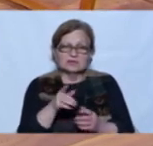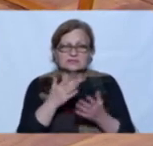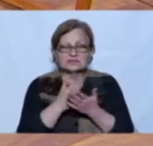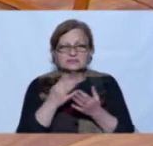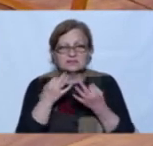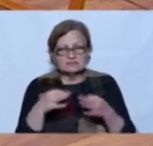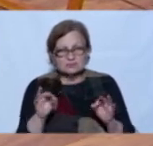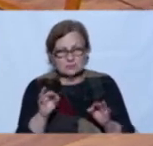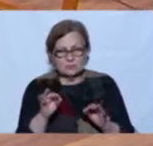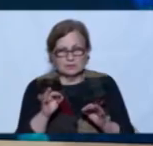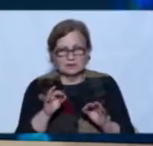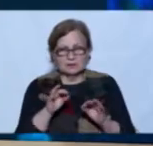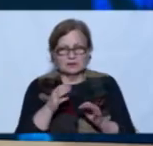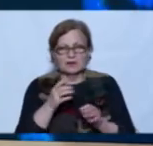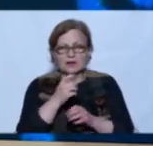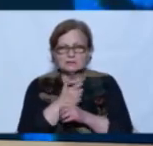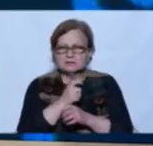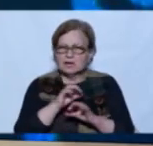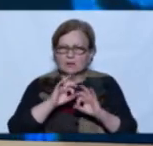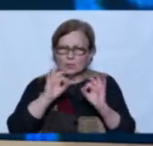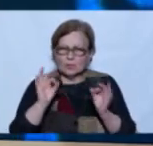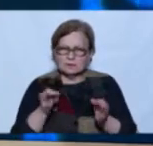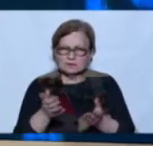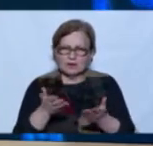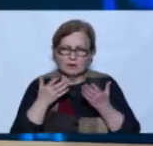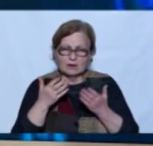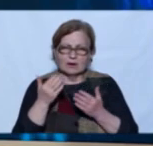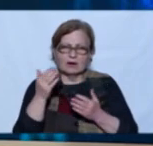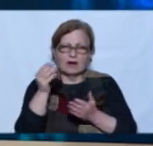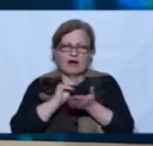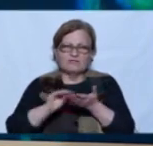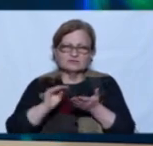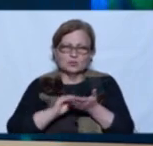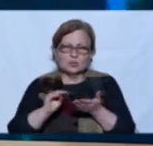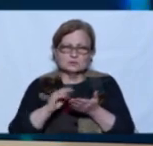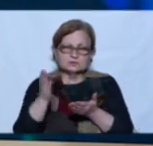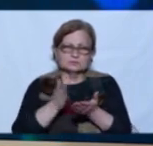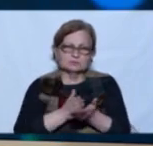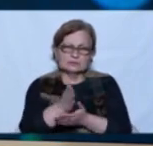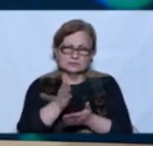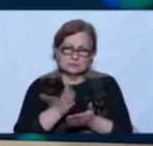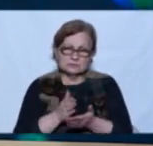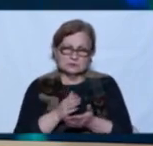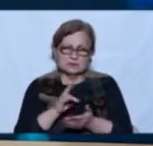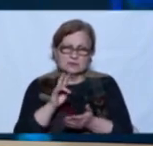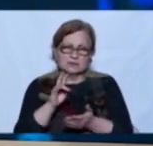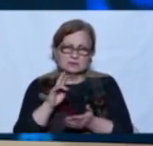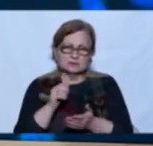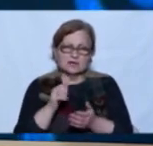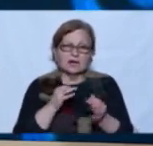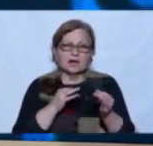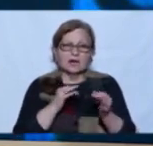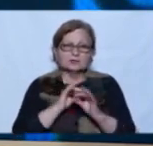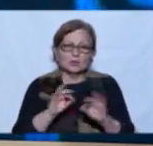თავისუფლება, მკვეთრად გამოხატული ავტორისეული პოზიცია და ზოგჯერ თხრობის